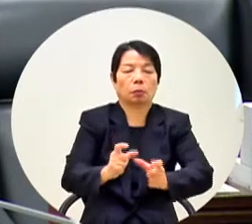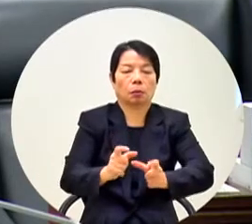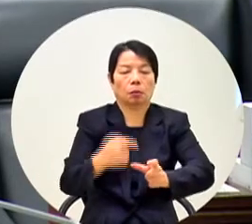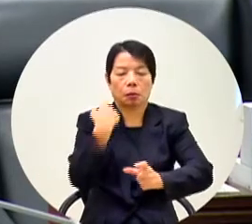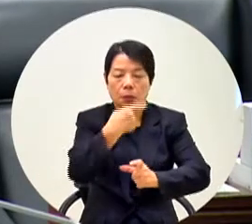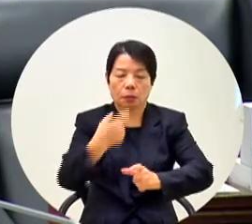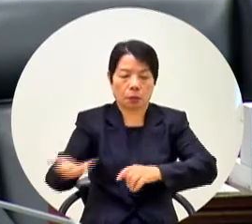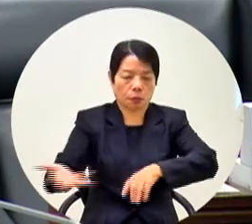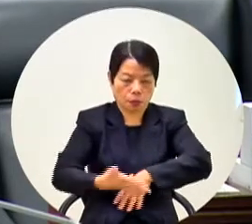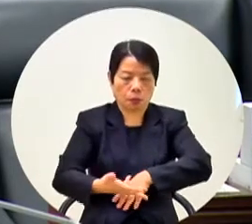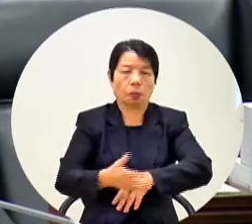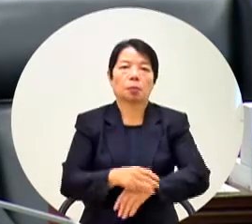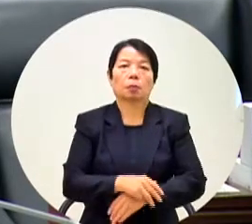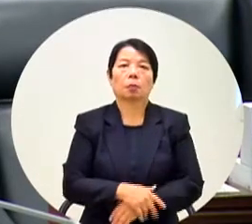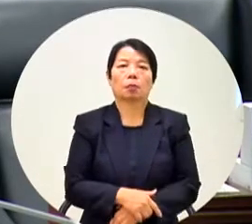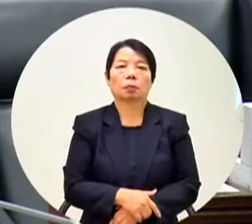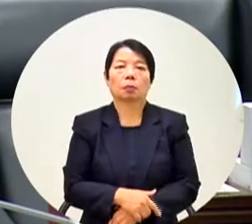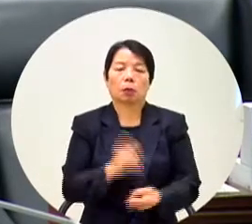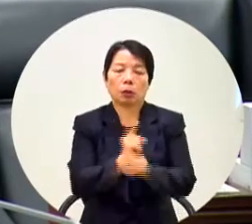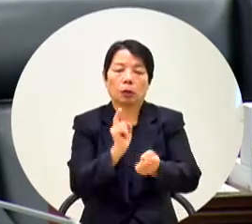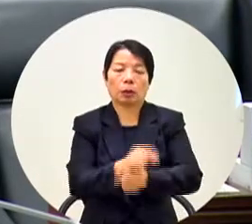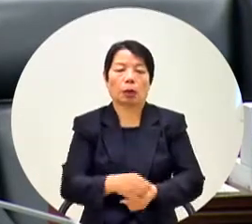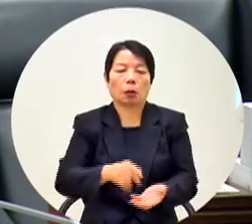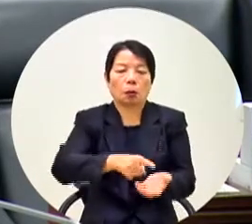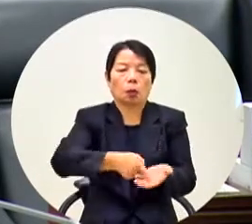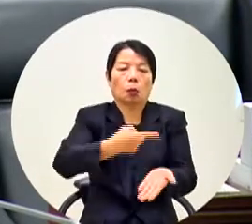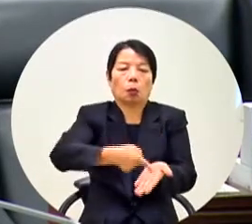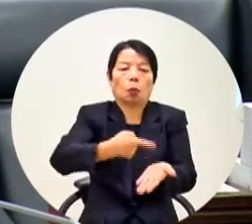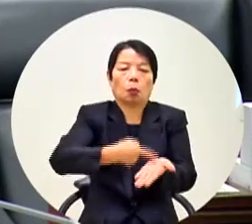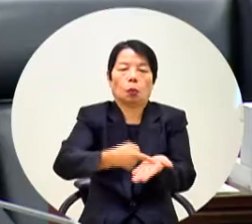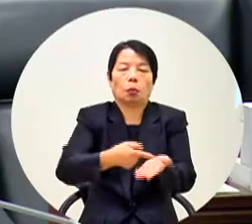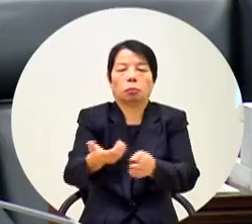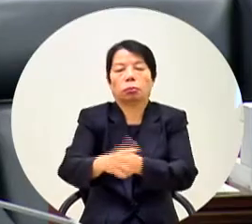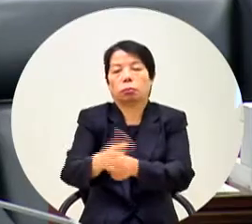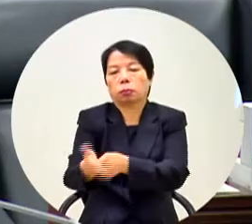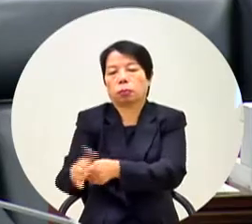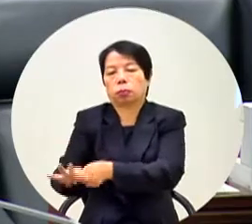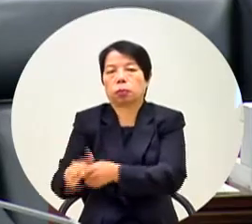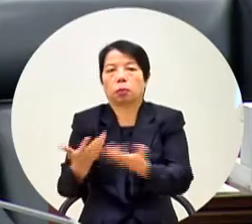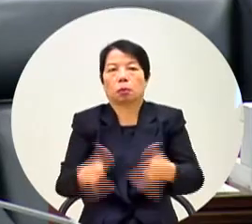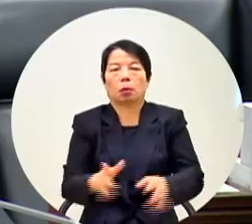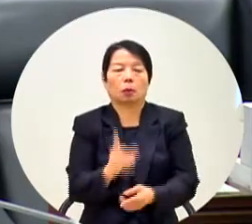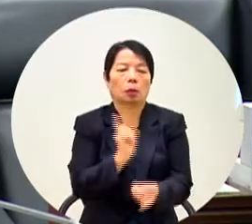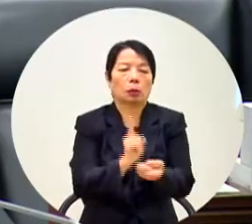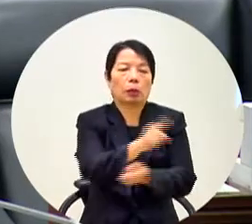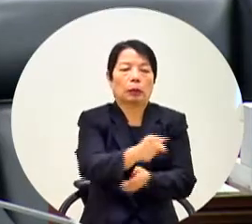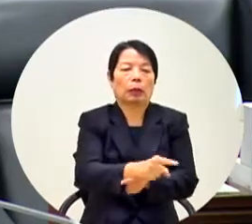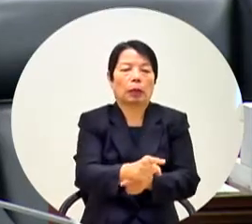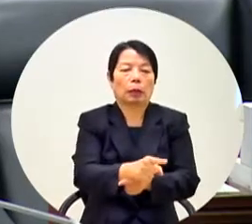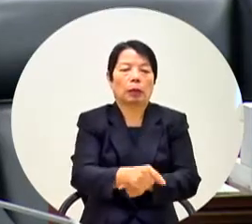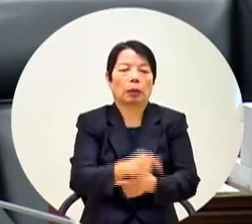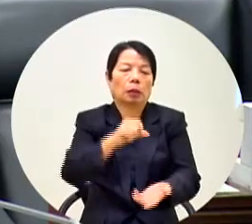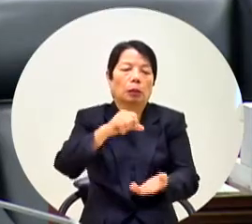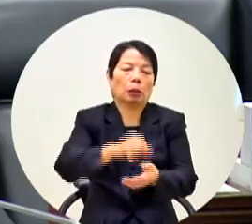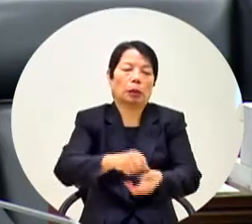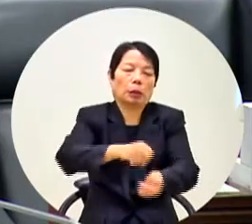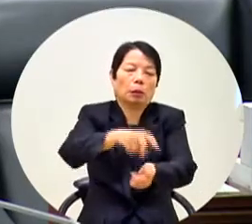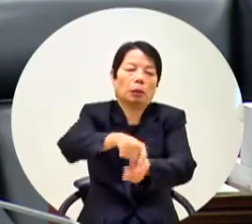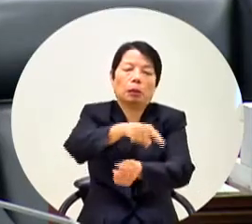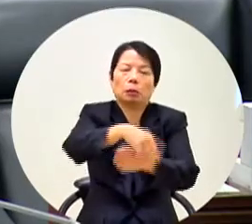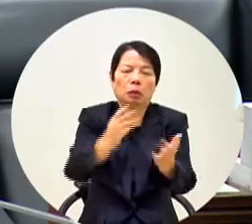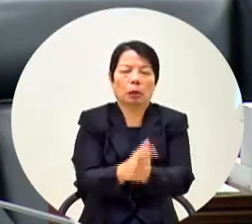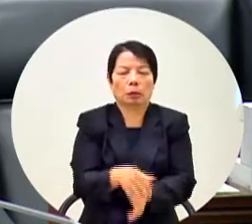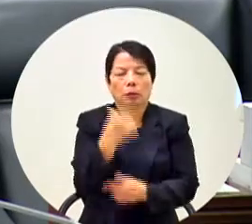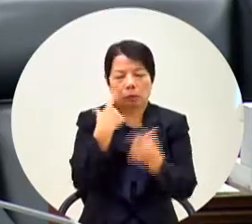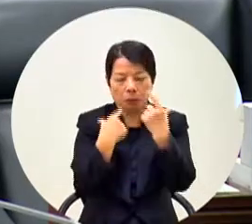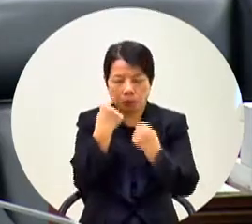啊，鹅啊死了了。只蚵仔龙吼，目屎流目屎滴。过一个中秋节